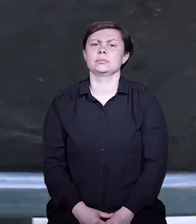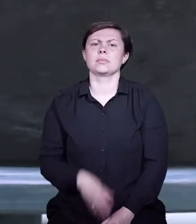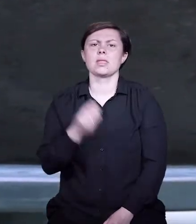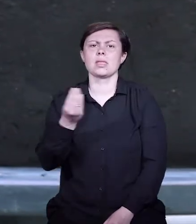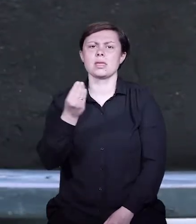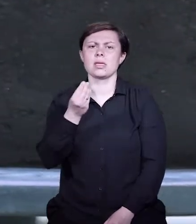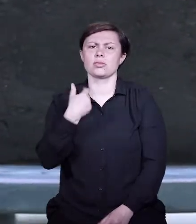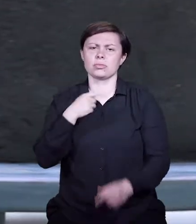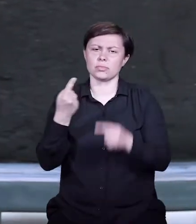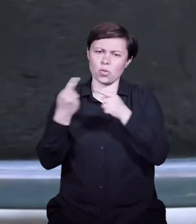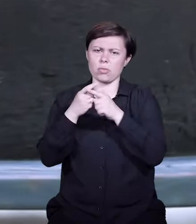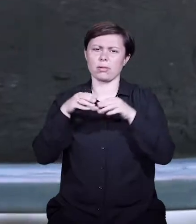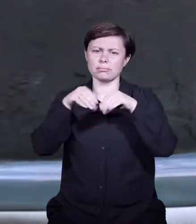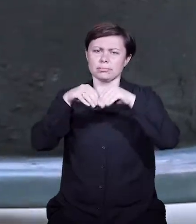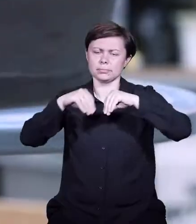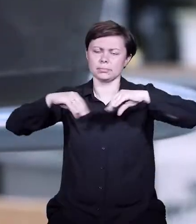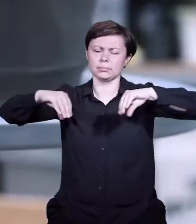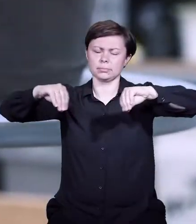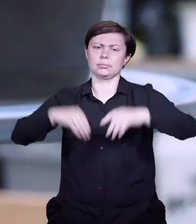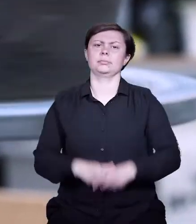Jeszcze raz dogniatamy.